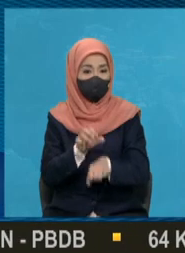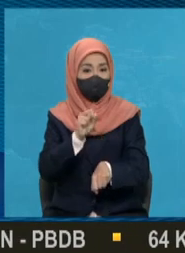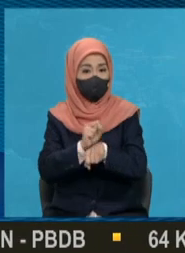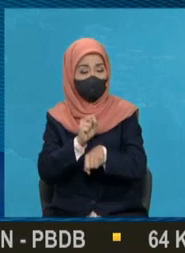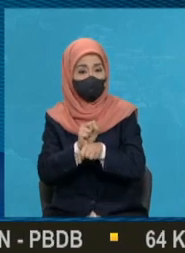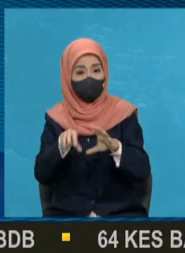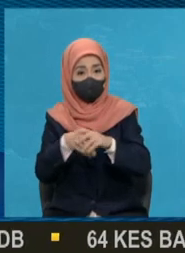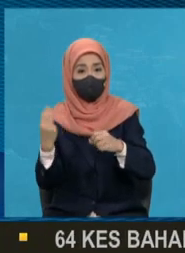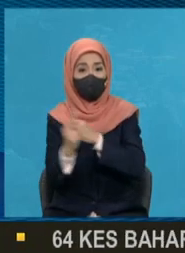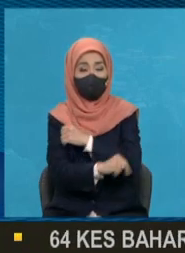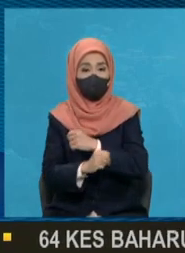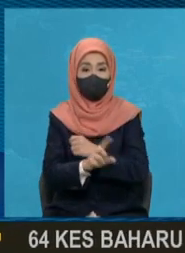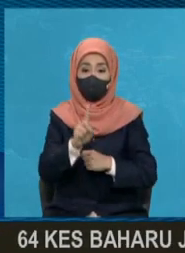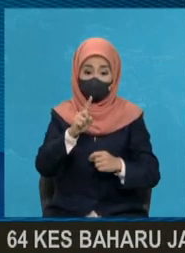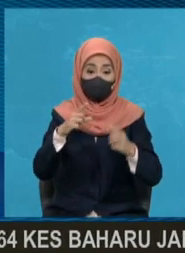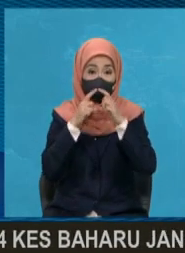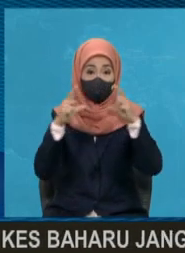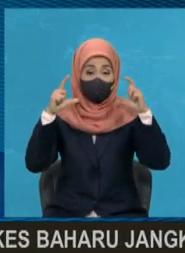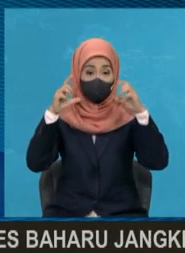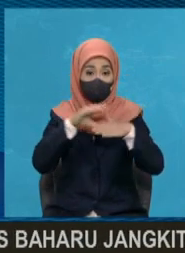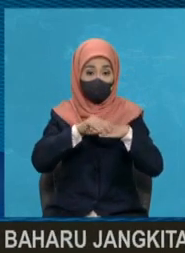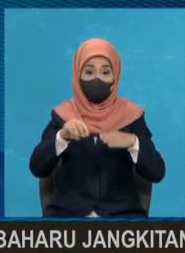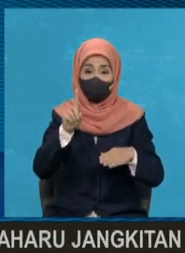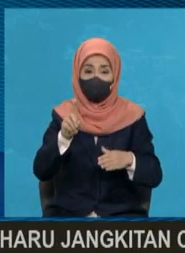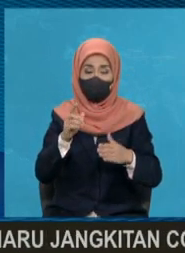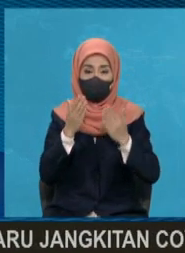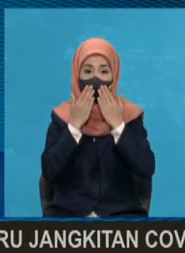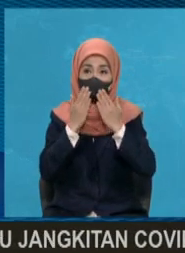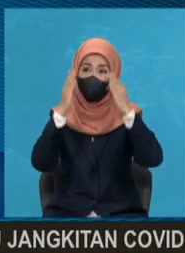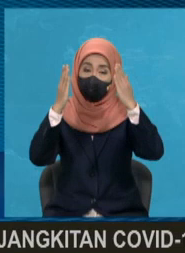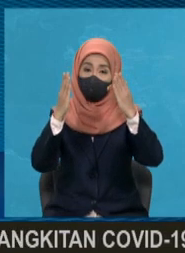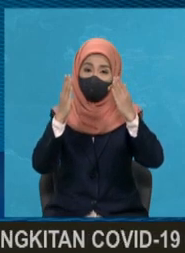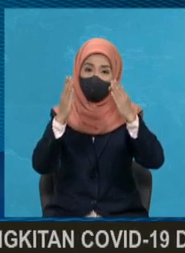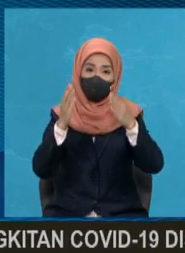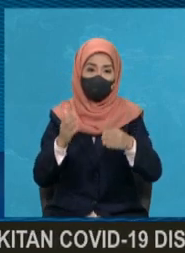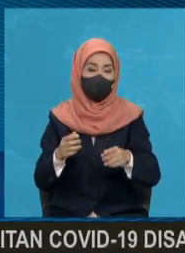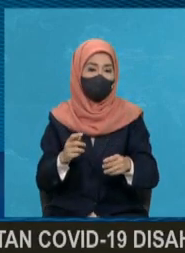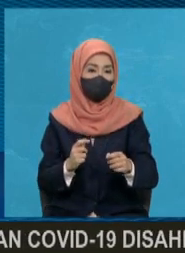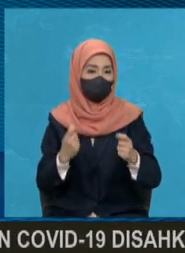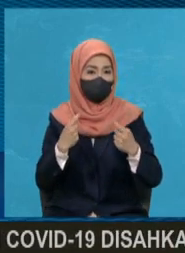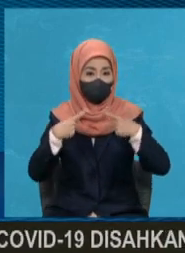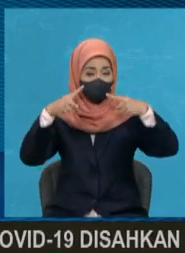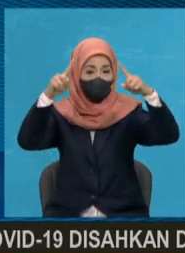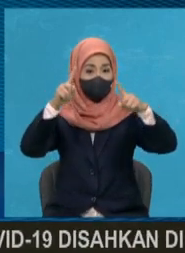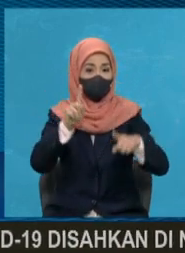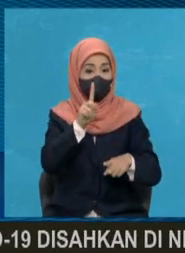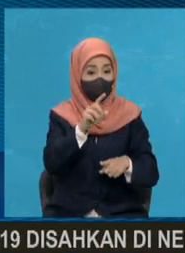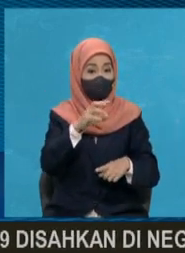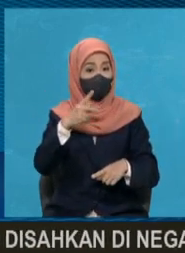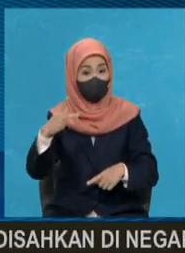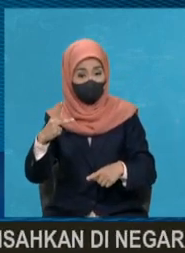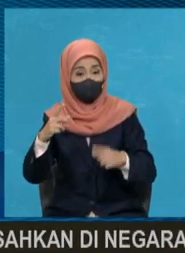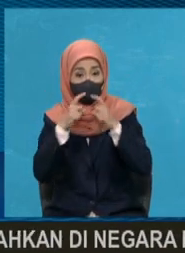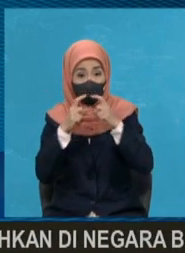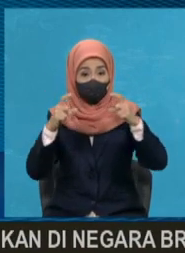asing dengan harga 1 Ringgit satu Mask Alhamdulillah kami telah berjaya nimpa staged kami untuk 1000 Mouse dengan pengumpulan